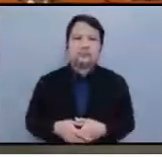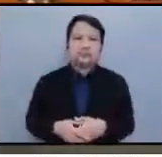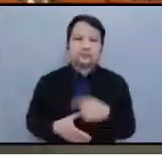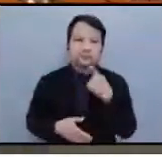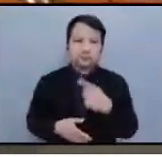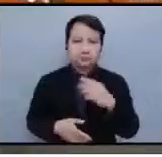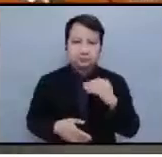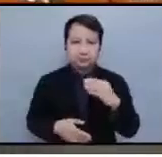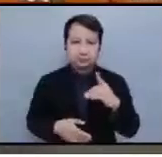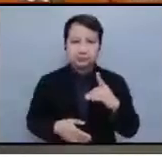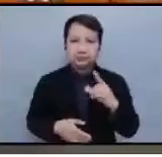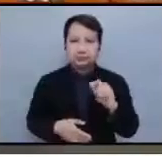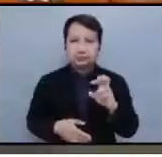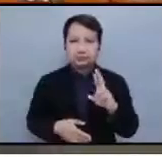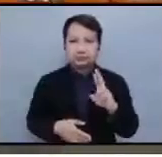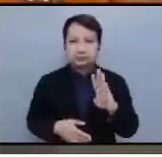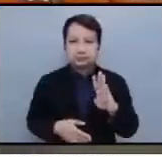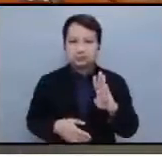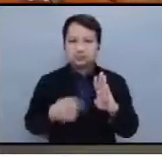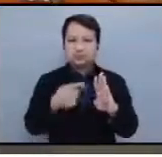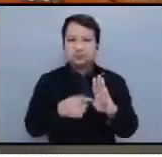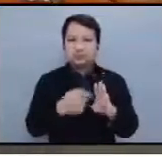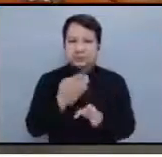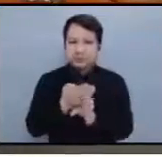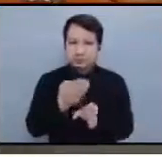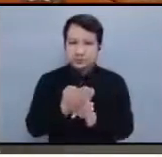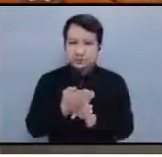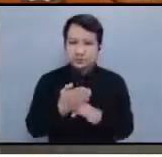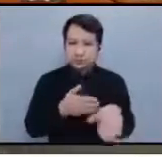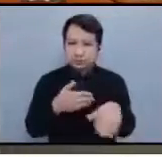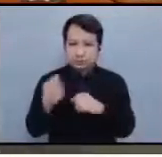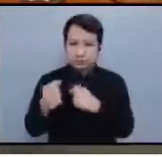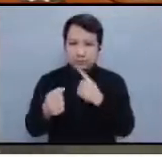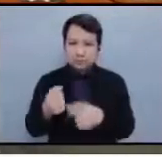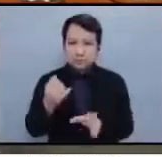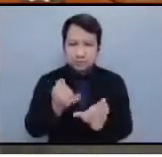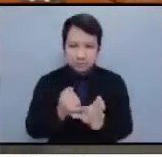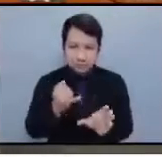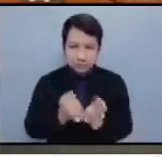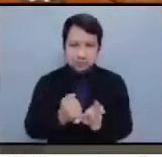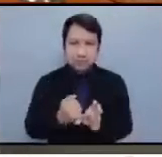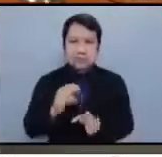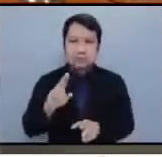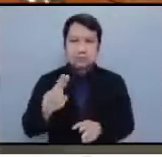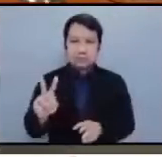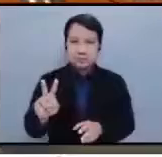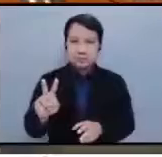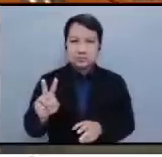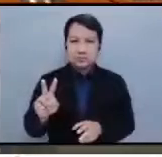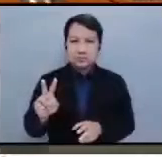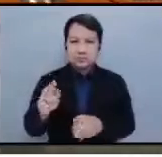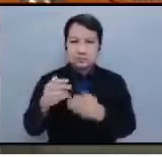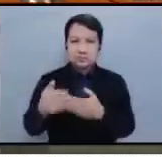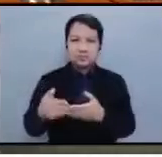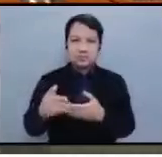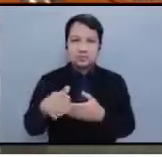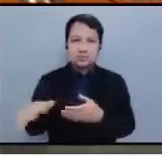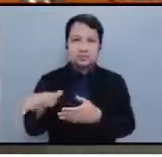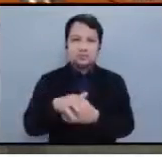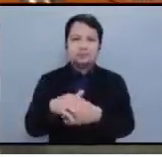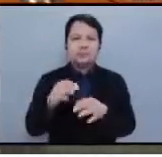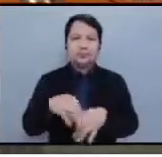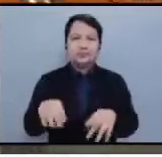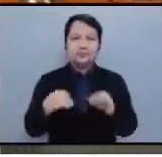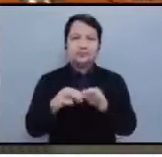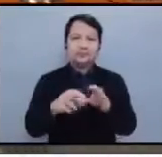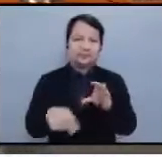ng LTFRB na bawal bumiyahe yung mga jeep at UV Express dito sa Commonwealth Avenue ay talaga nangyayari ito